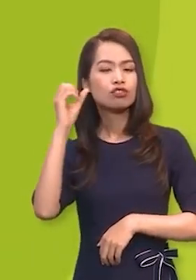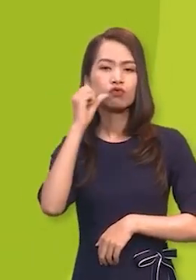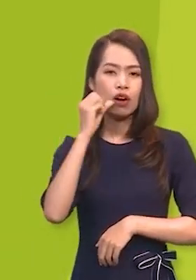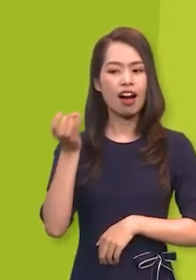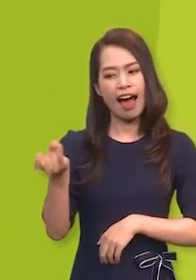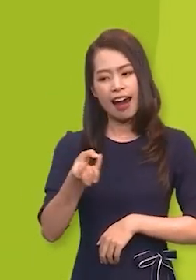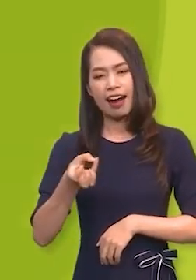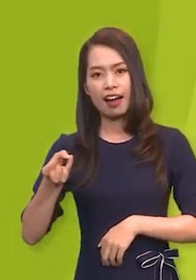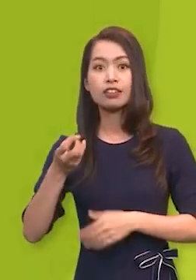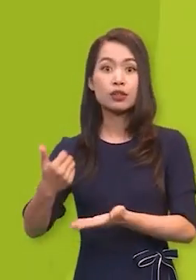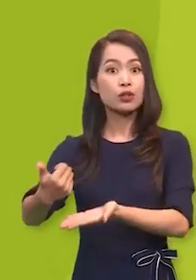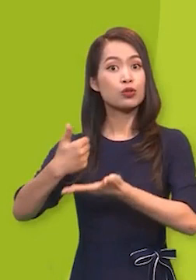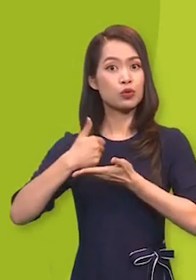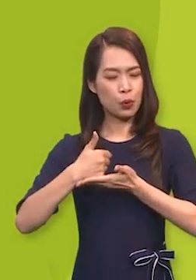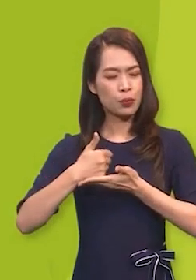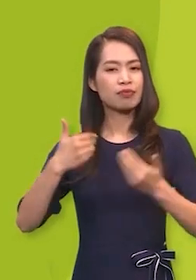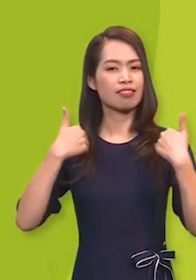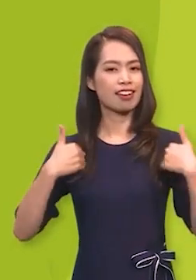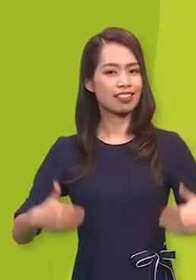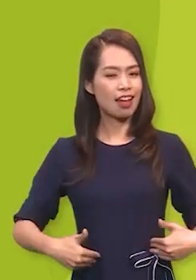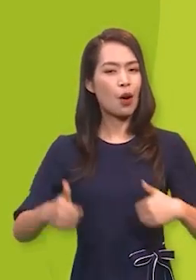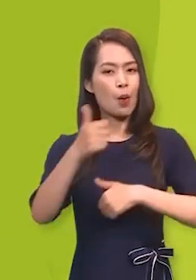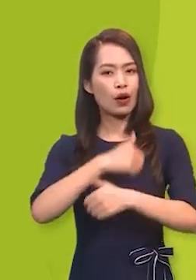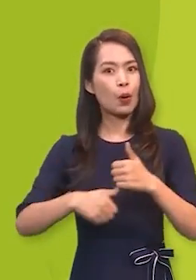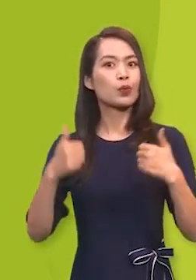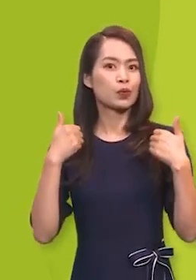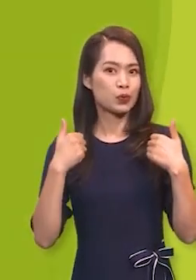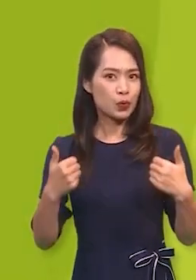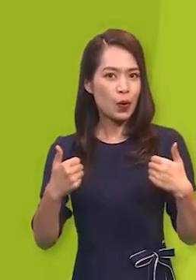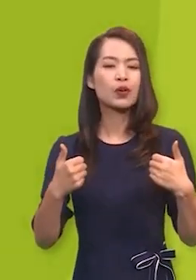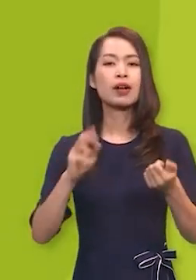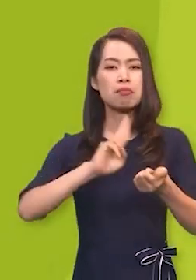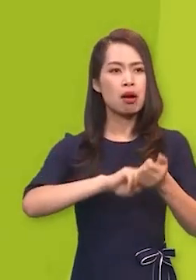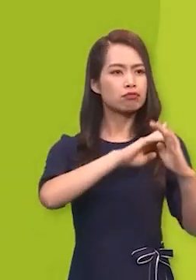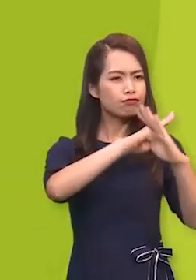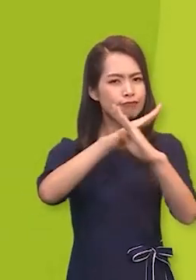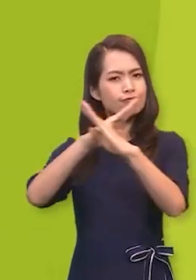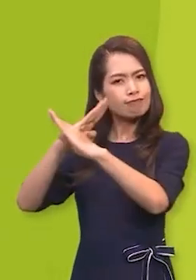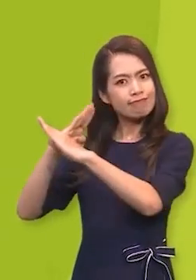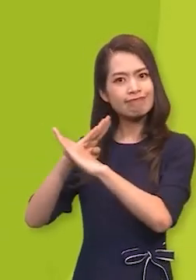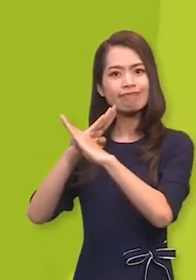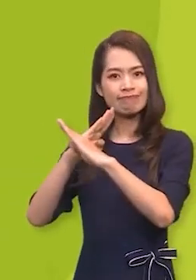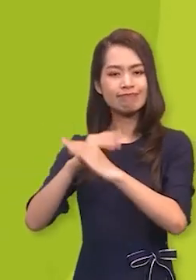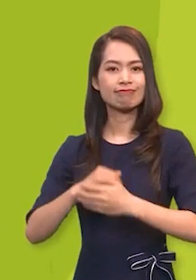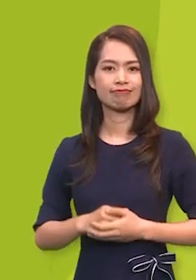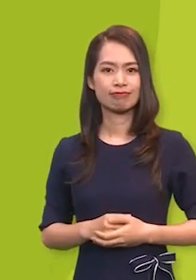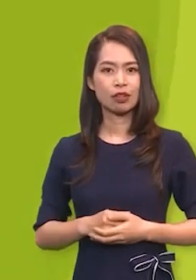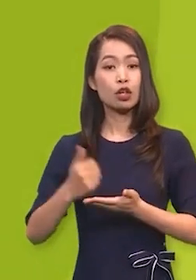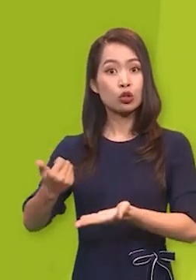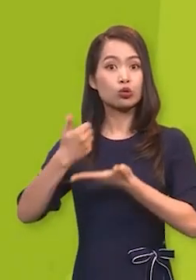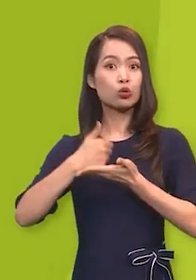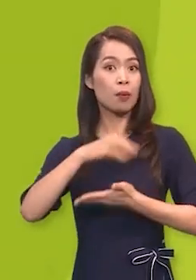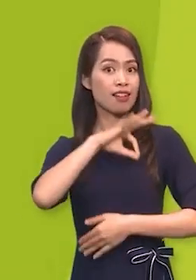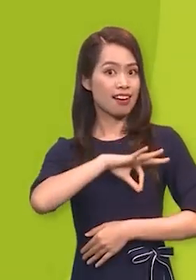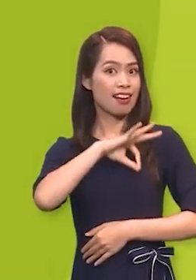các loại hạt đậu đỗ. Đây là các thực phẩm giúp hệ miễn dịch hoạt động tốt, cơ thể khỏe mạnh và phòng chống các bệnh nhiễm trùng. Các thực